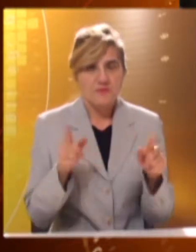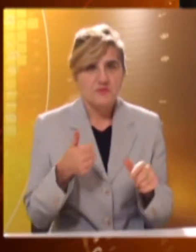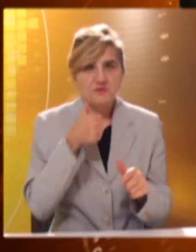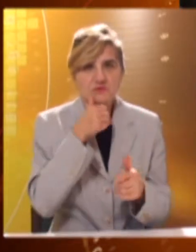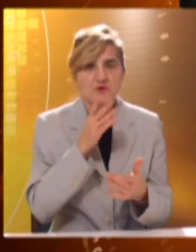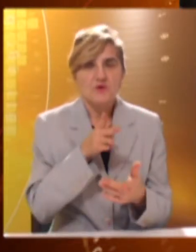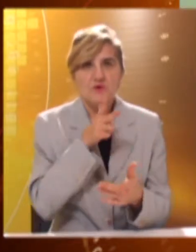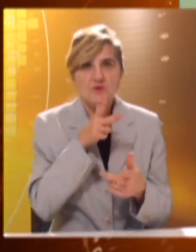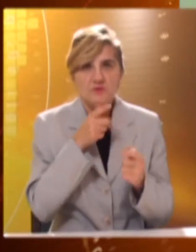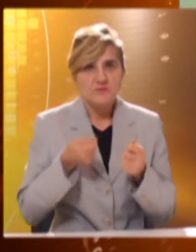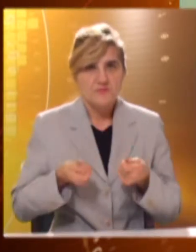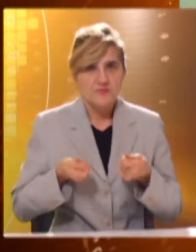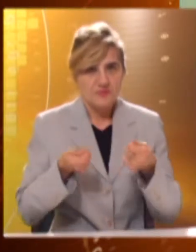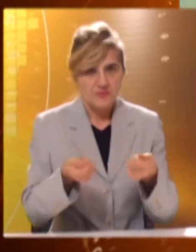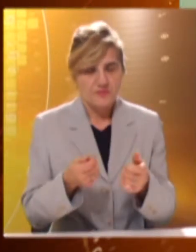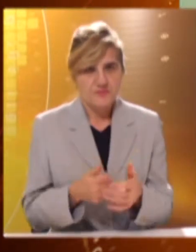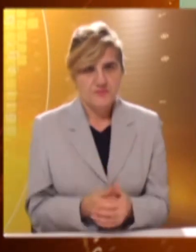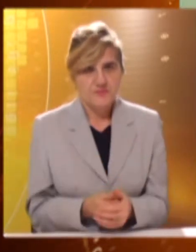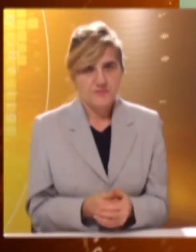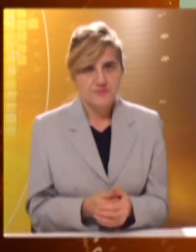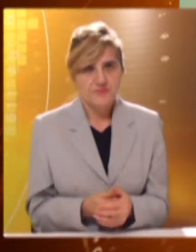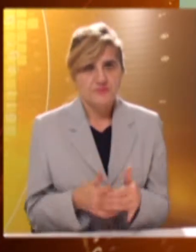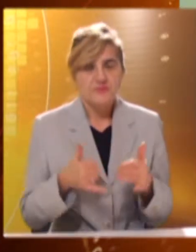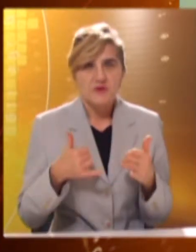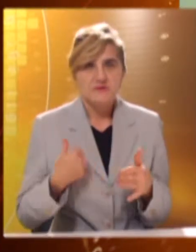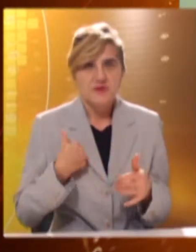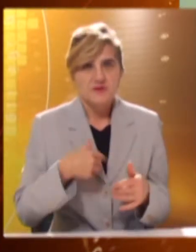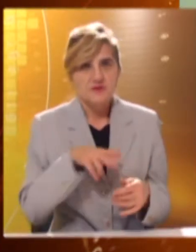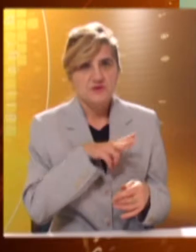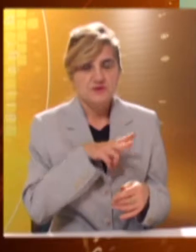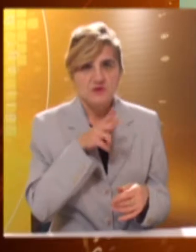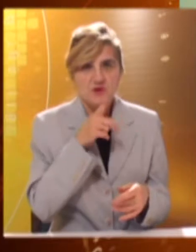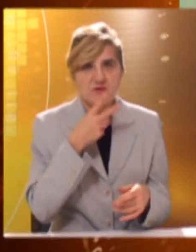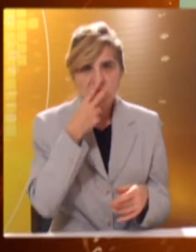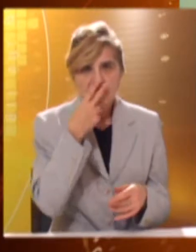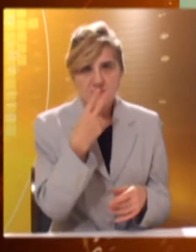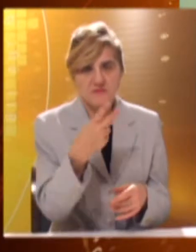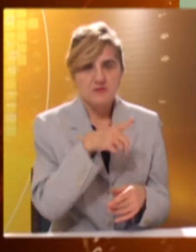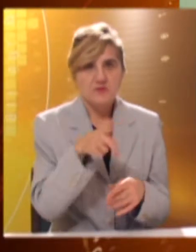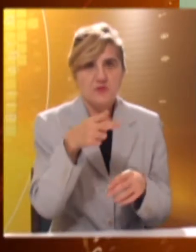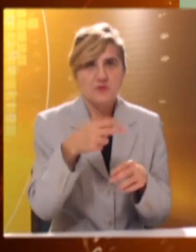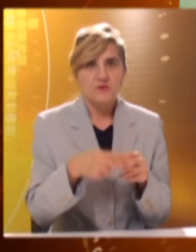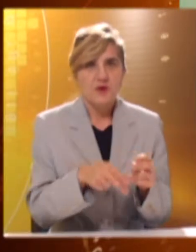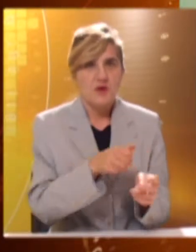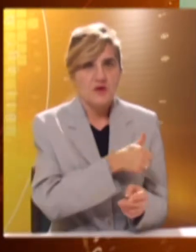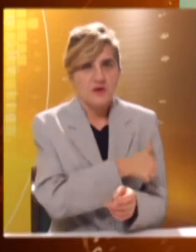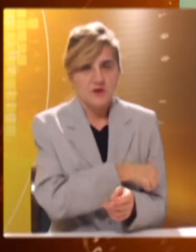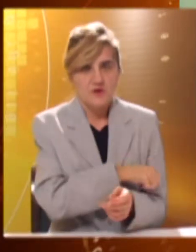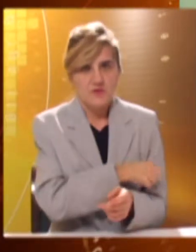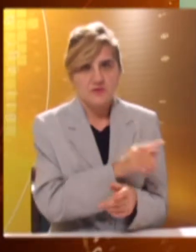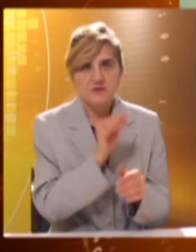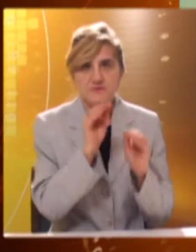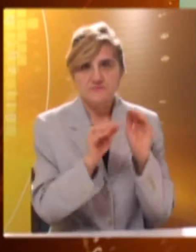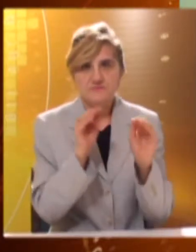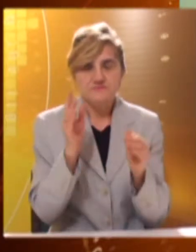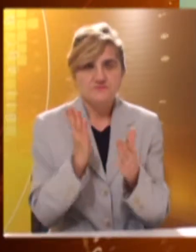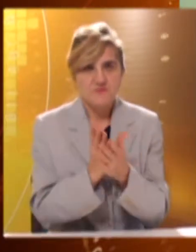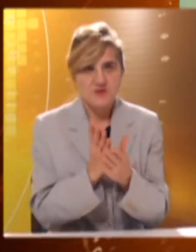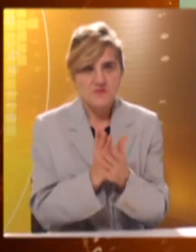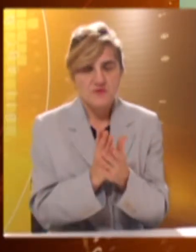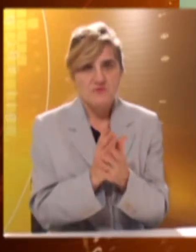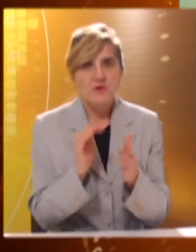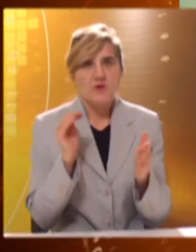za konkurisanje. Sad želimo da vidimo do kraja godine, pošto smo obavešteni od strane fonda da još